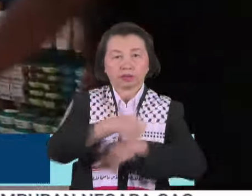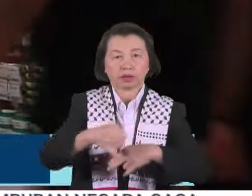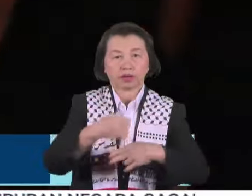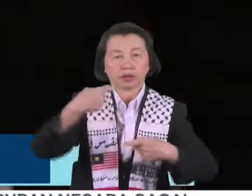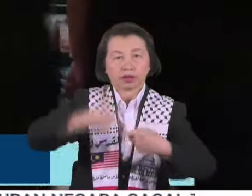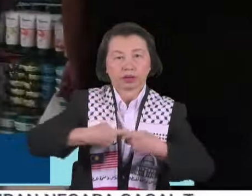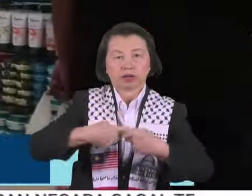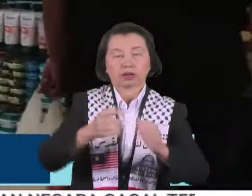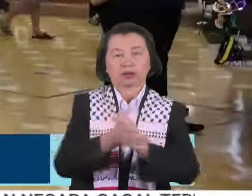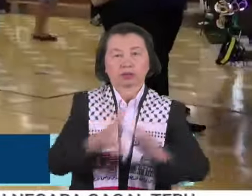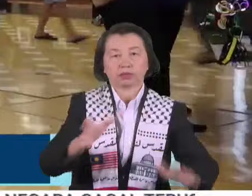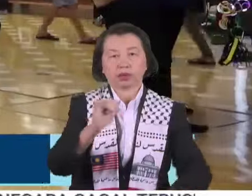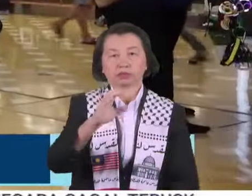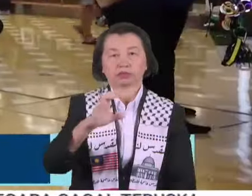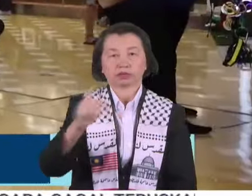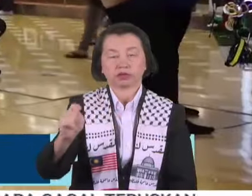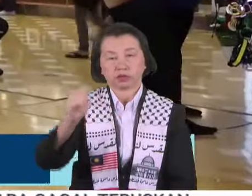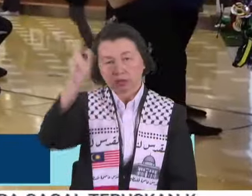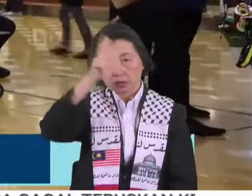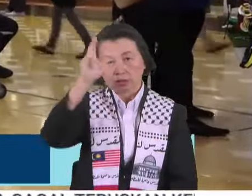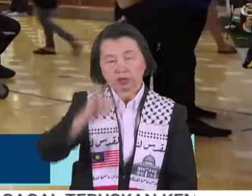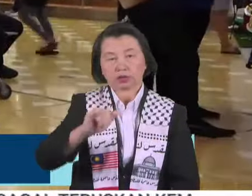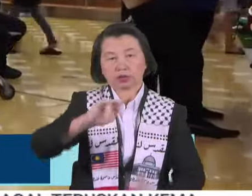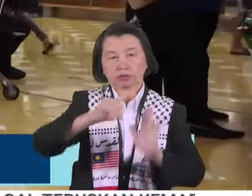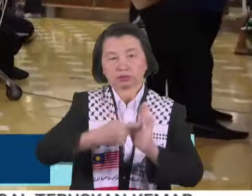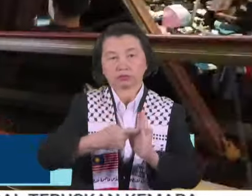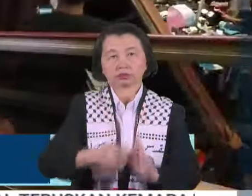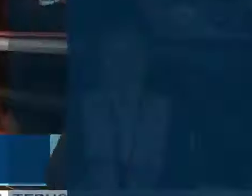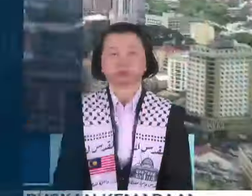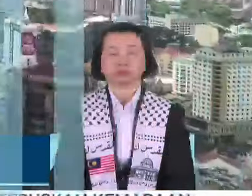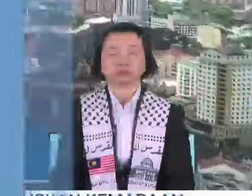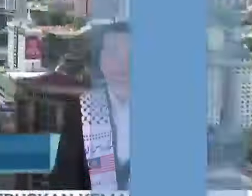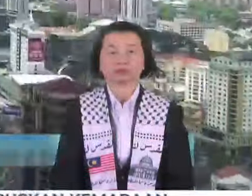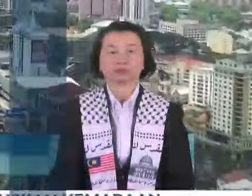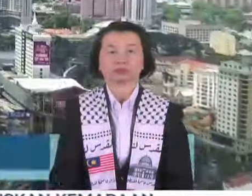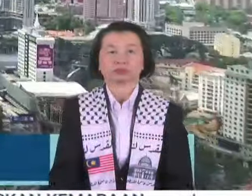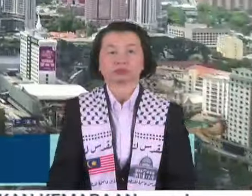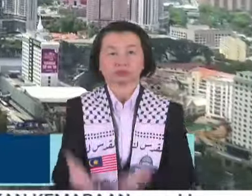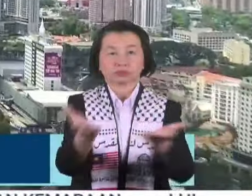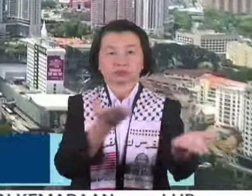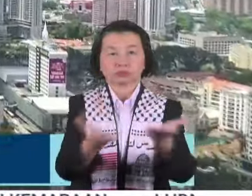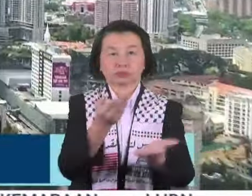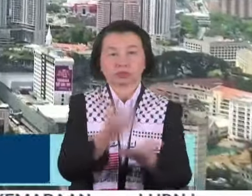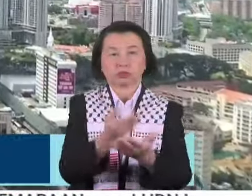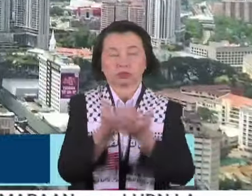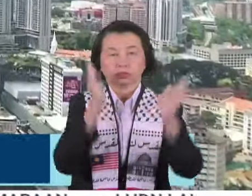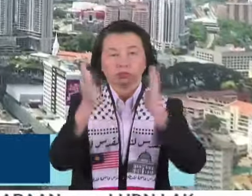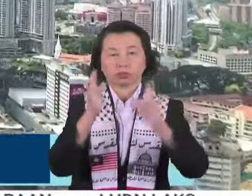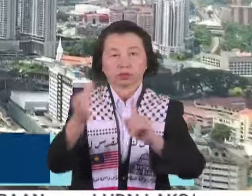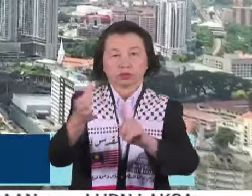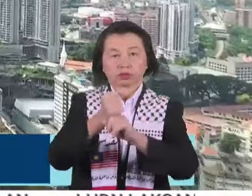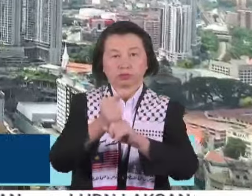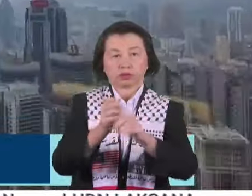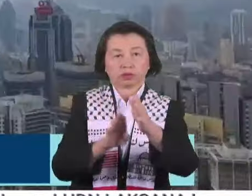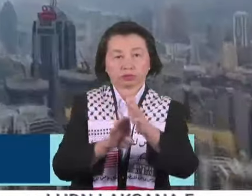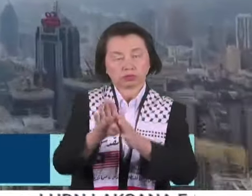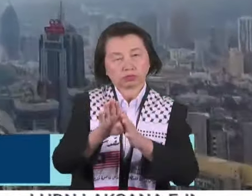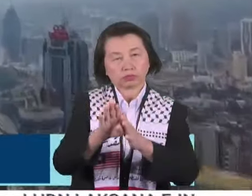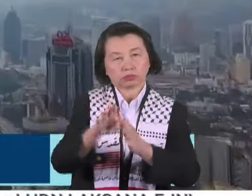keselamatan ICT kerajaan yang berkuat kuasa. Perkhidmatan kewangan Malaysia capai